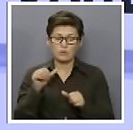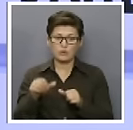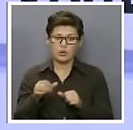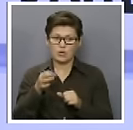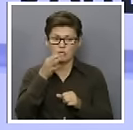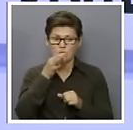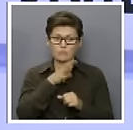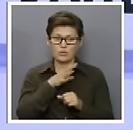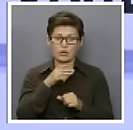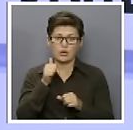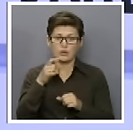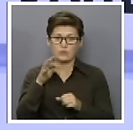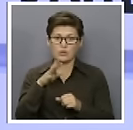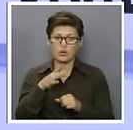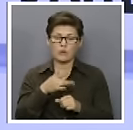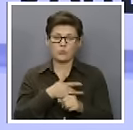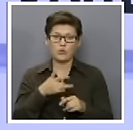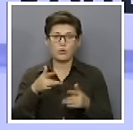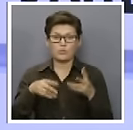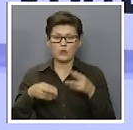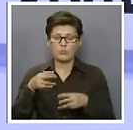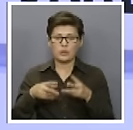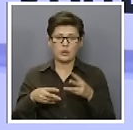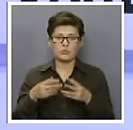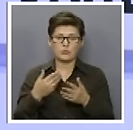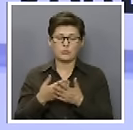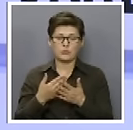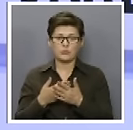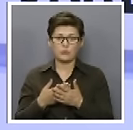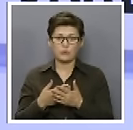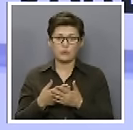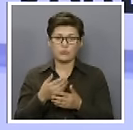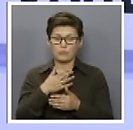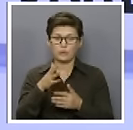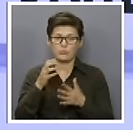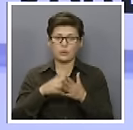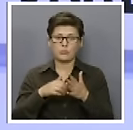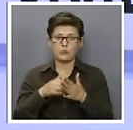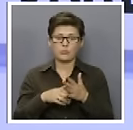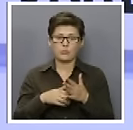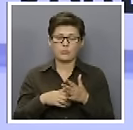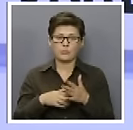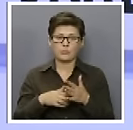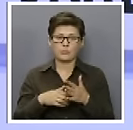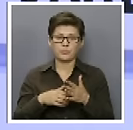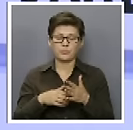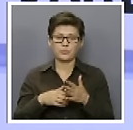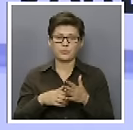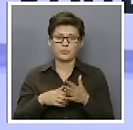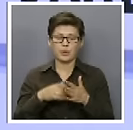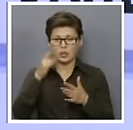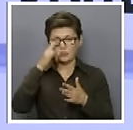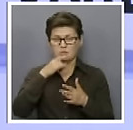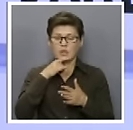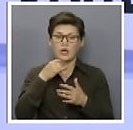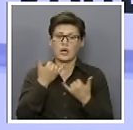нәрсе кардиохирургиялық операциялар жағынан. Бұл себепті айтып отқан себебім, мысалға Қазақстан